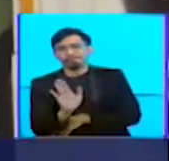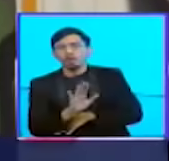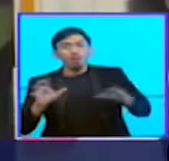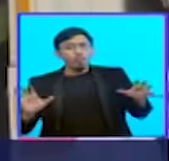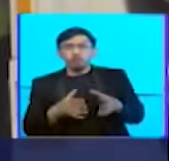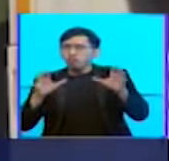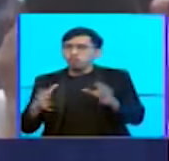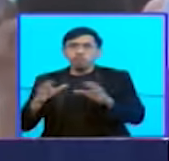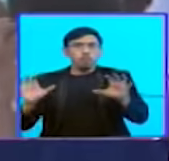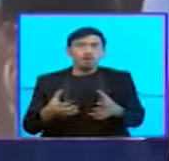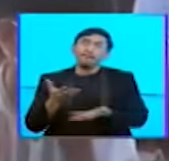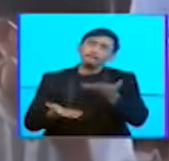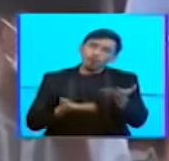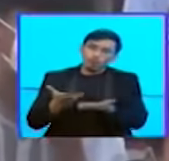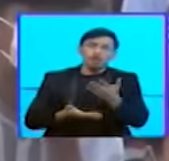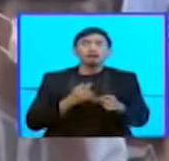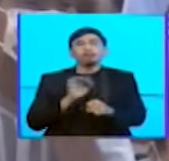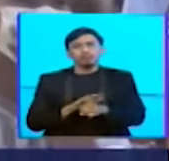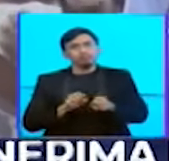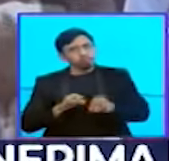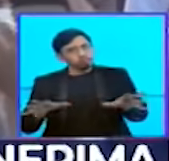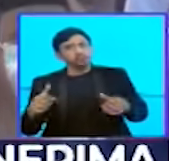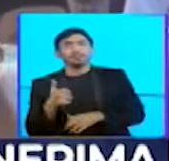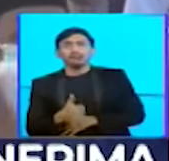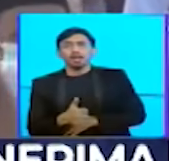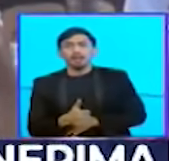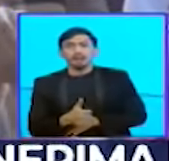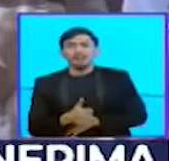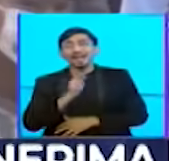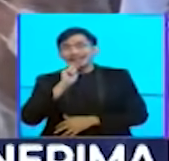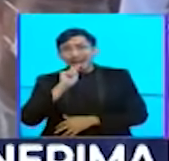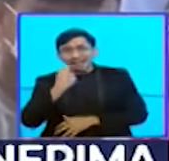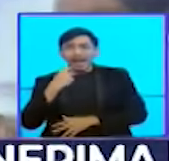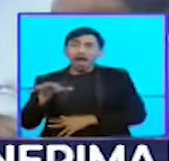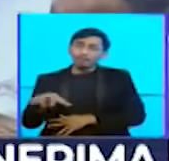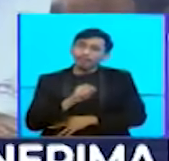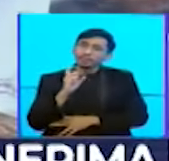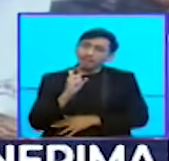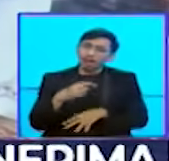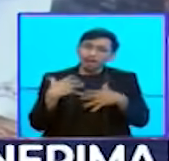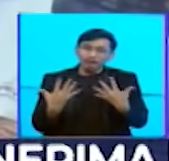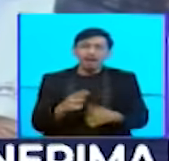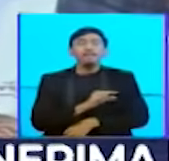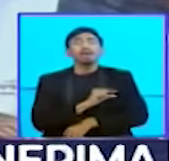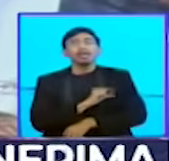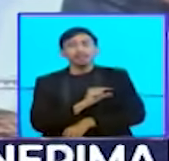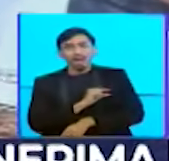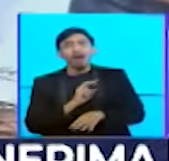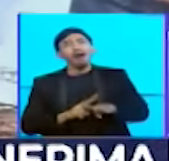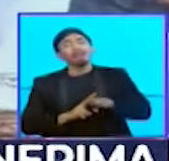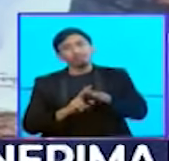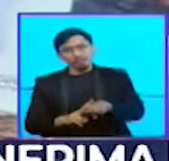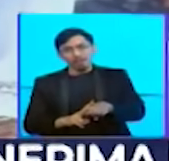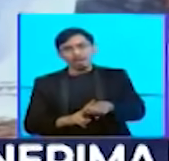berpotensi penularan. Sementara pengambilan daging hewan kurban dengan cara diantar ke rumah penerima. Karena pengambilan langsung oleh penerima